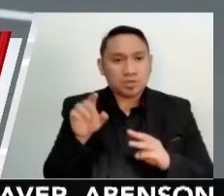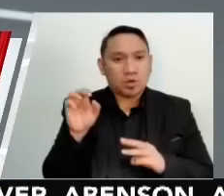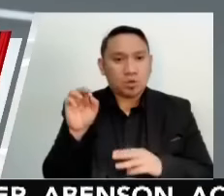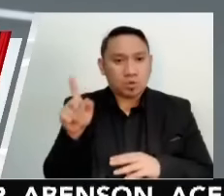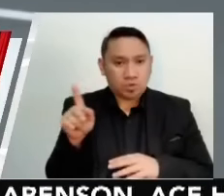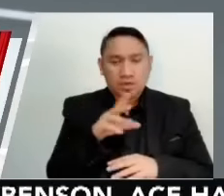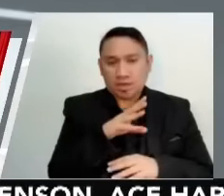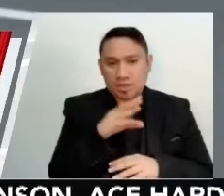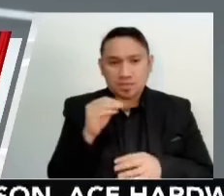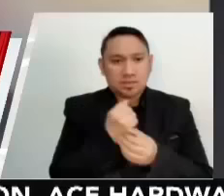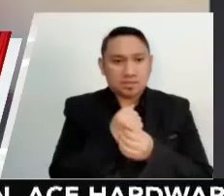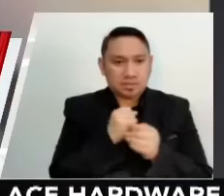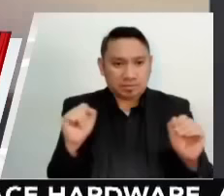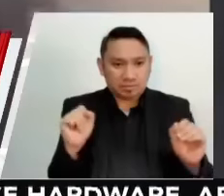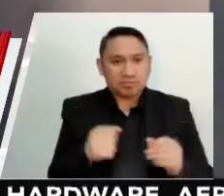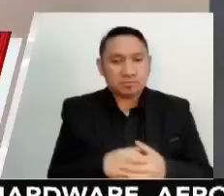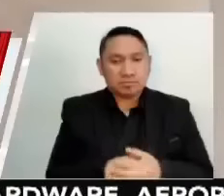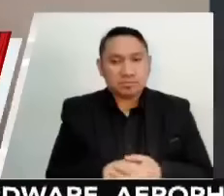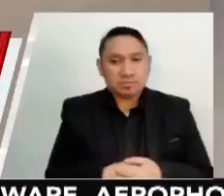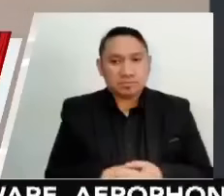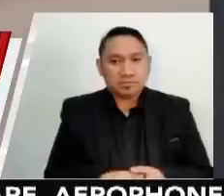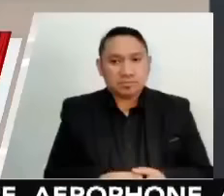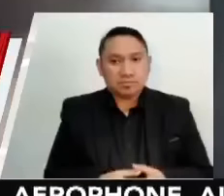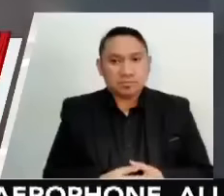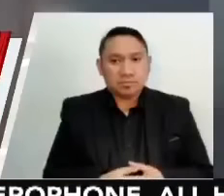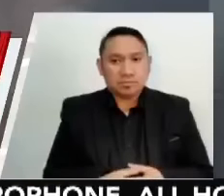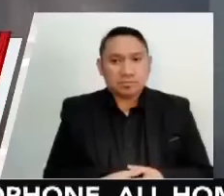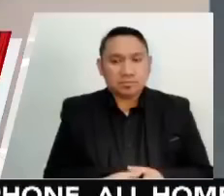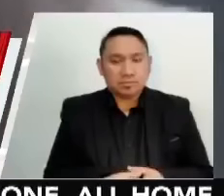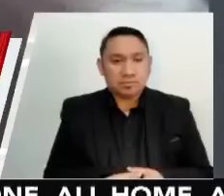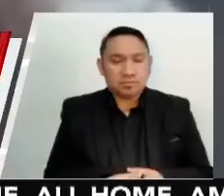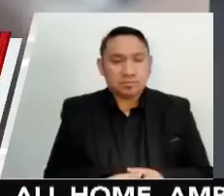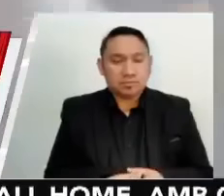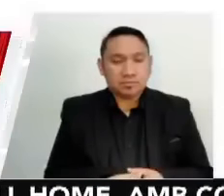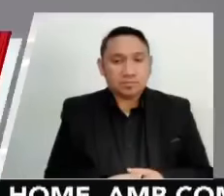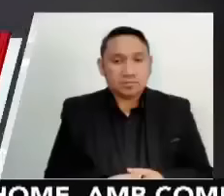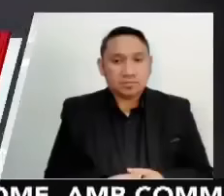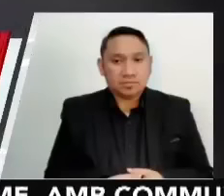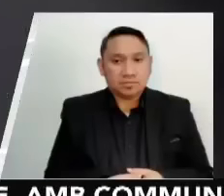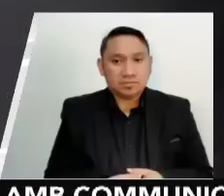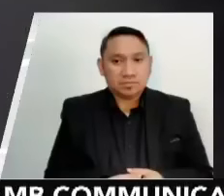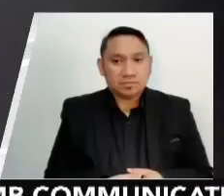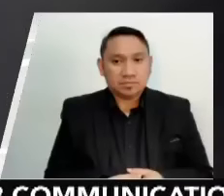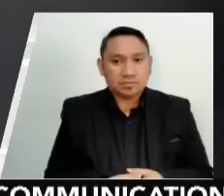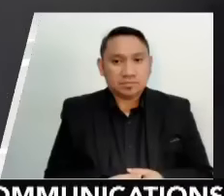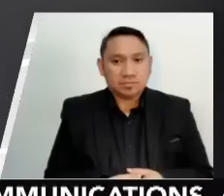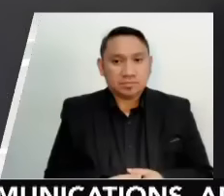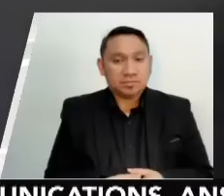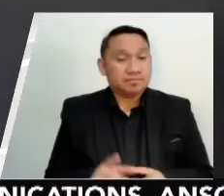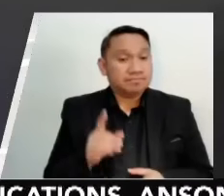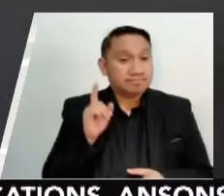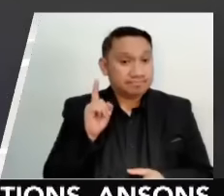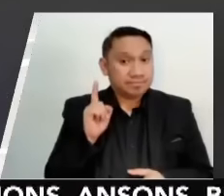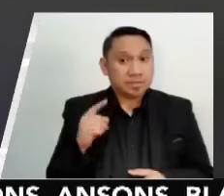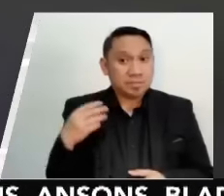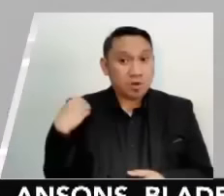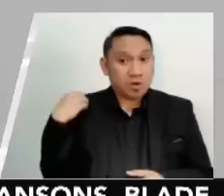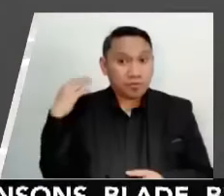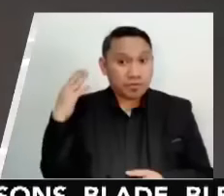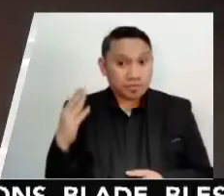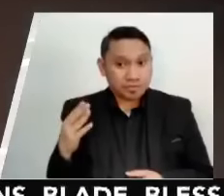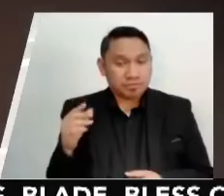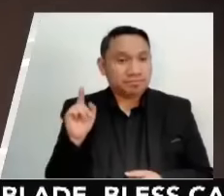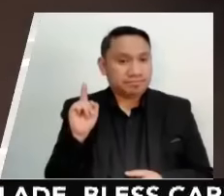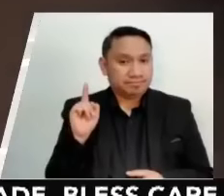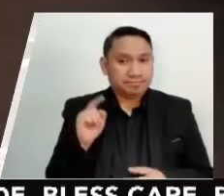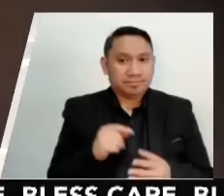safe siya. How do you feel? I'm good. You're good? Ang mga ahenteng ito ng National Bureau of Investigation